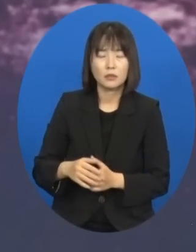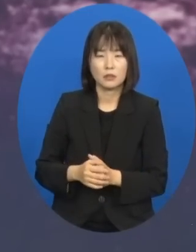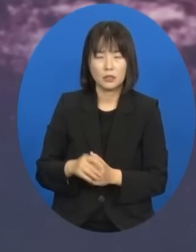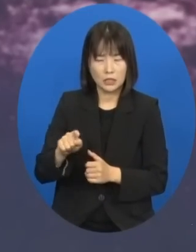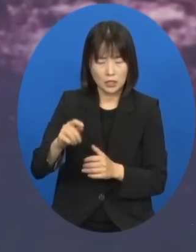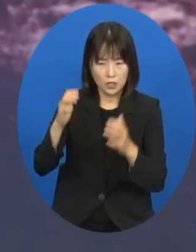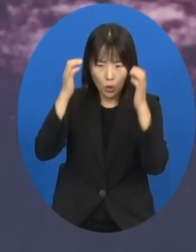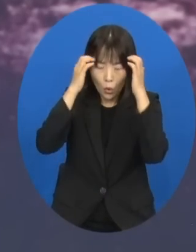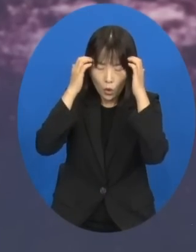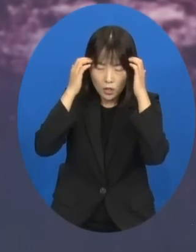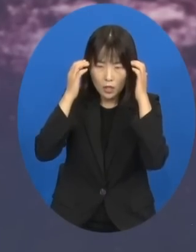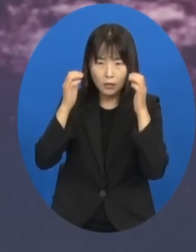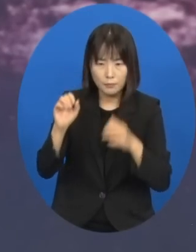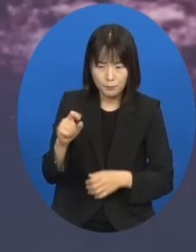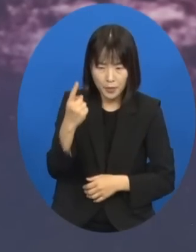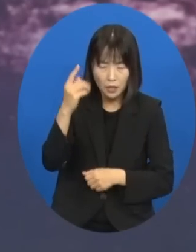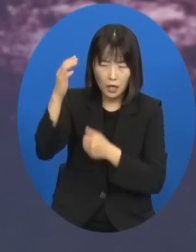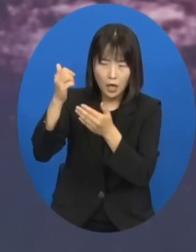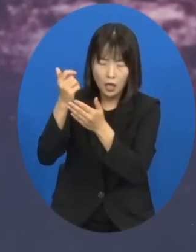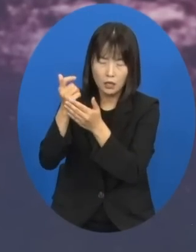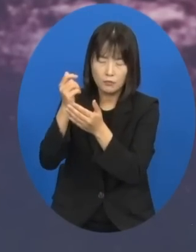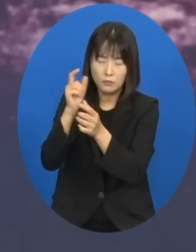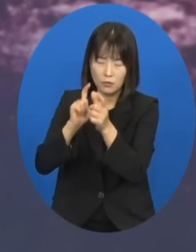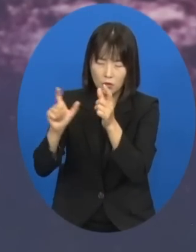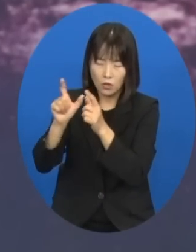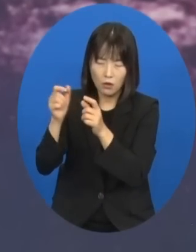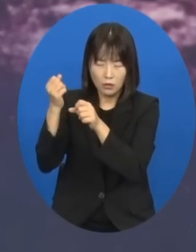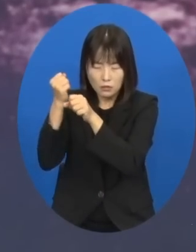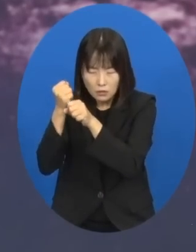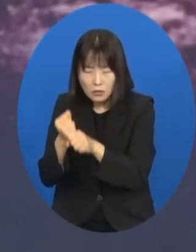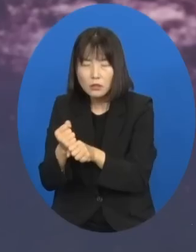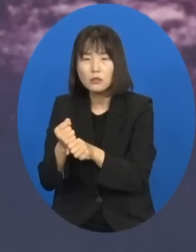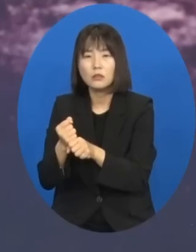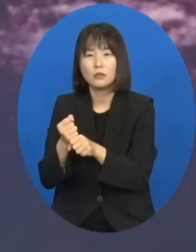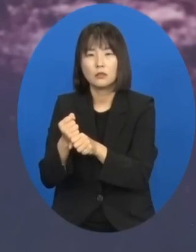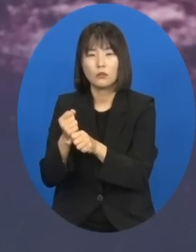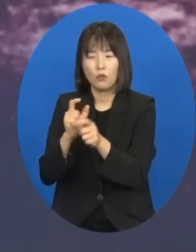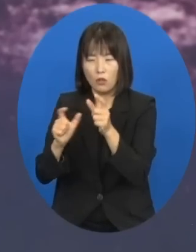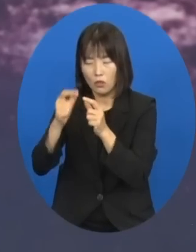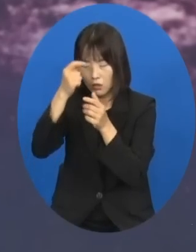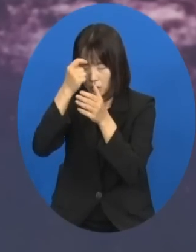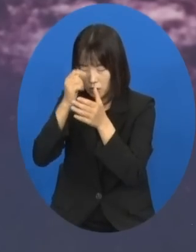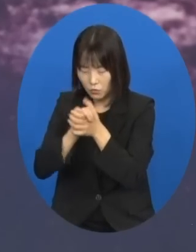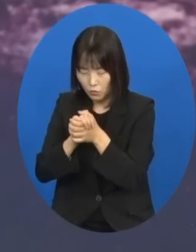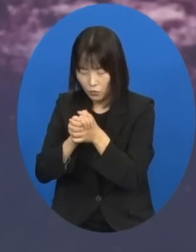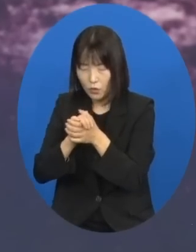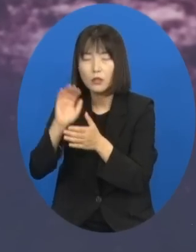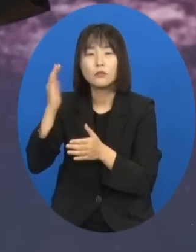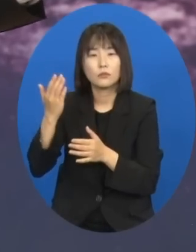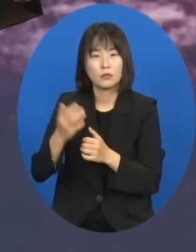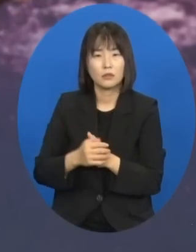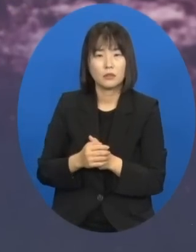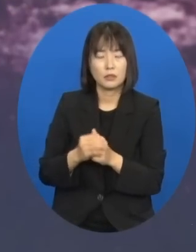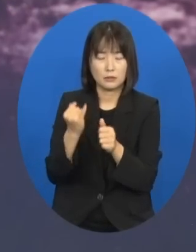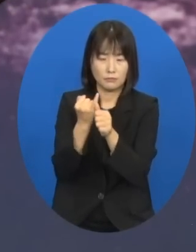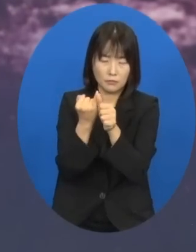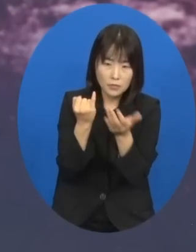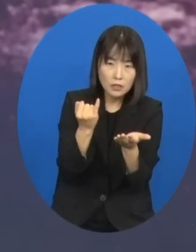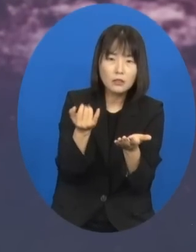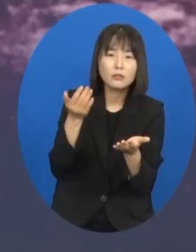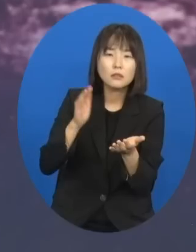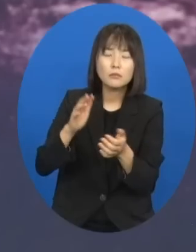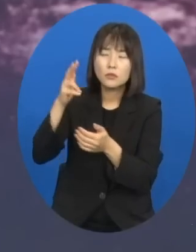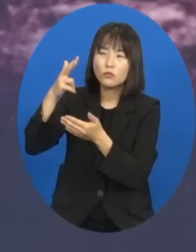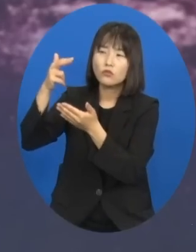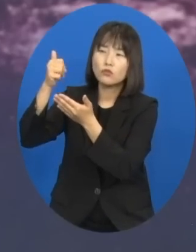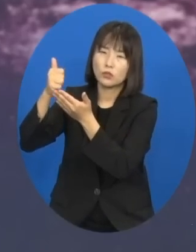때문에 하나님을 더 믿게 돼요. 더 의지하게 됩니다. 더 기도로 나아가게 됩니다. 그래서 남편은 죽었지만 주님을